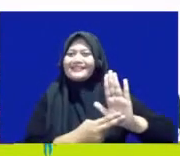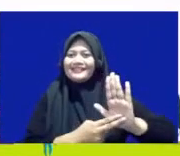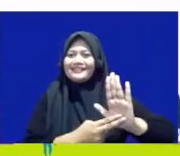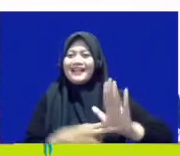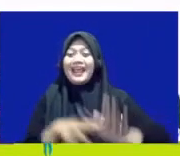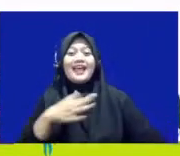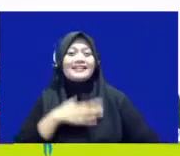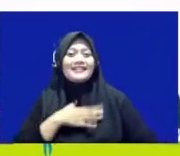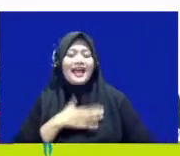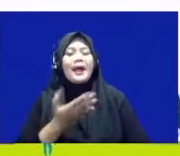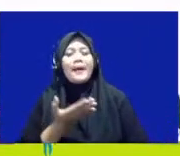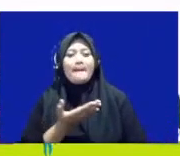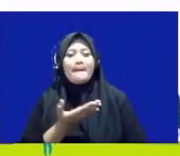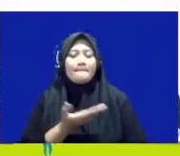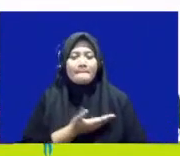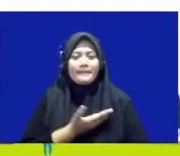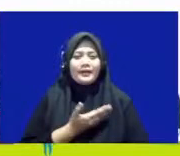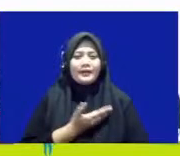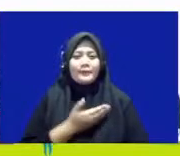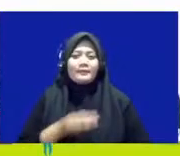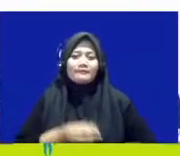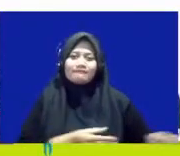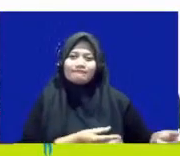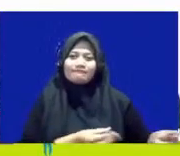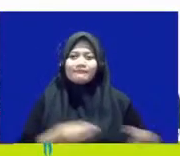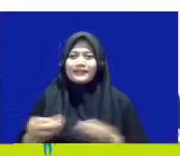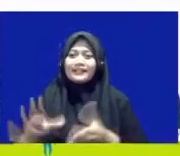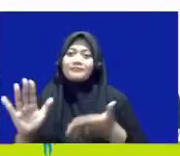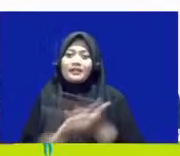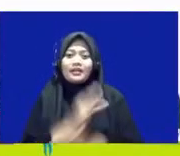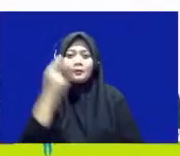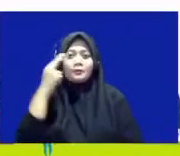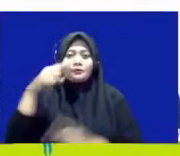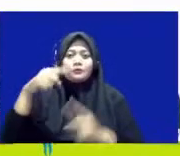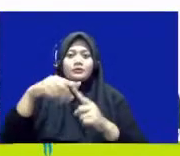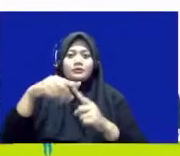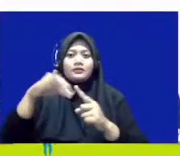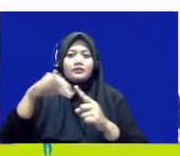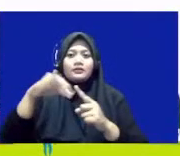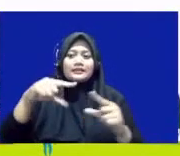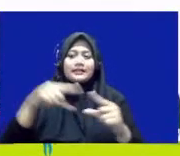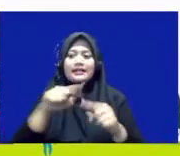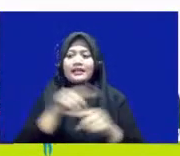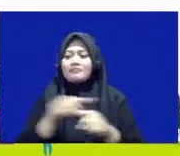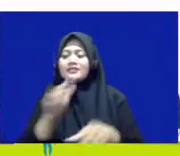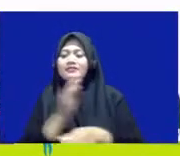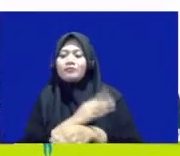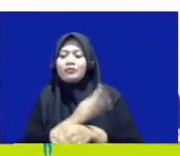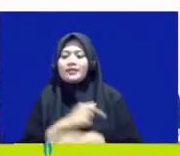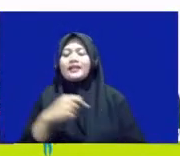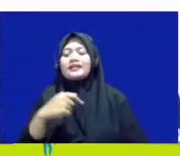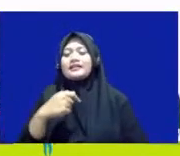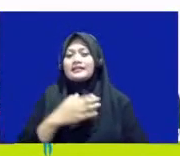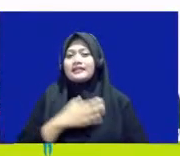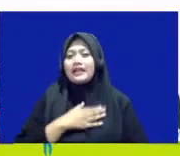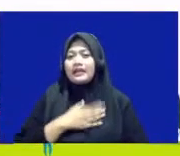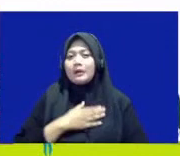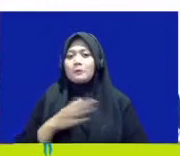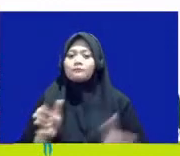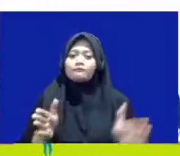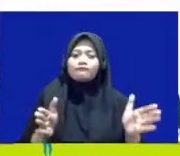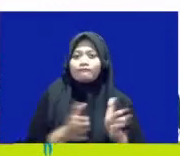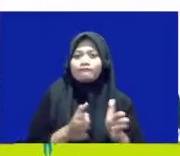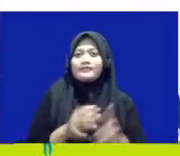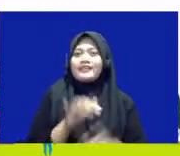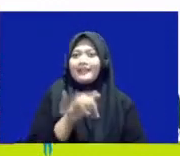to Krista and Pete again. But before that, let me just summarize that Pak Ian also mentioned about the role of